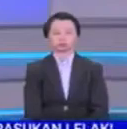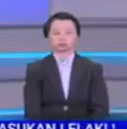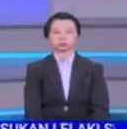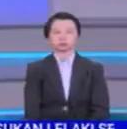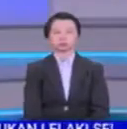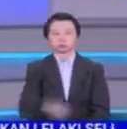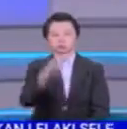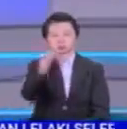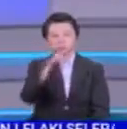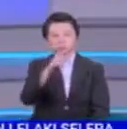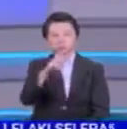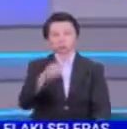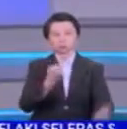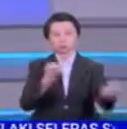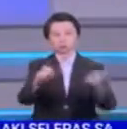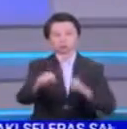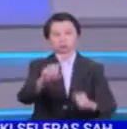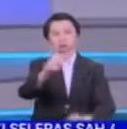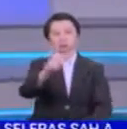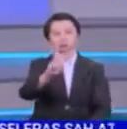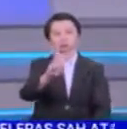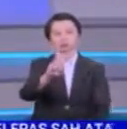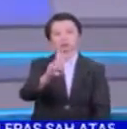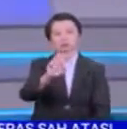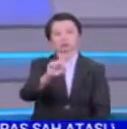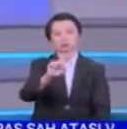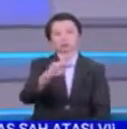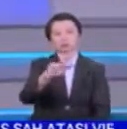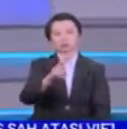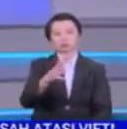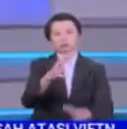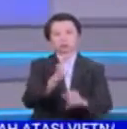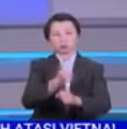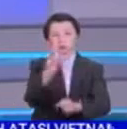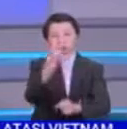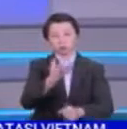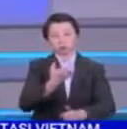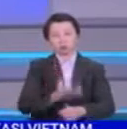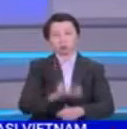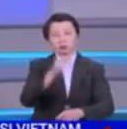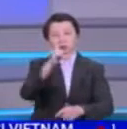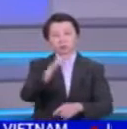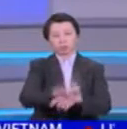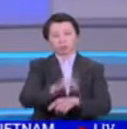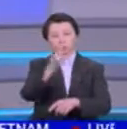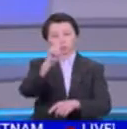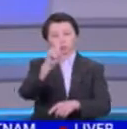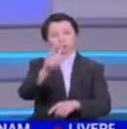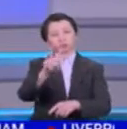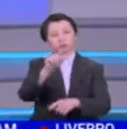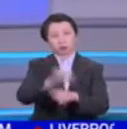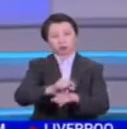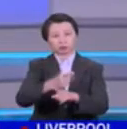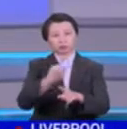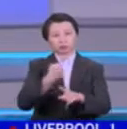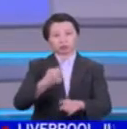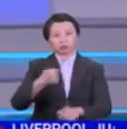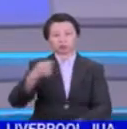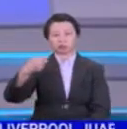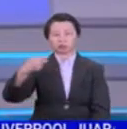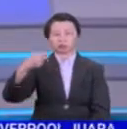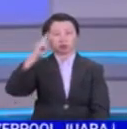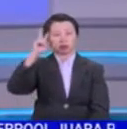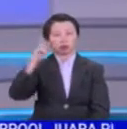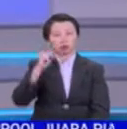baik bagi kem rusu negara pula kejayaan membawa pulang dua Emas satu perak dan dua Gangsa dari Hanoi dianggap satu